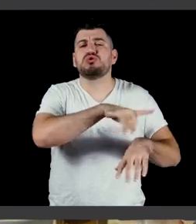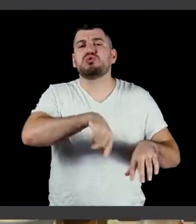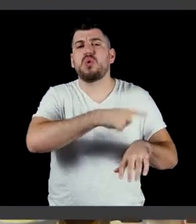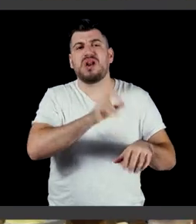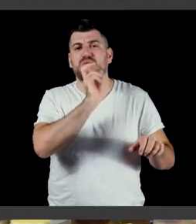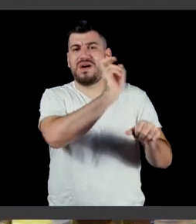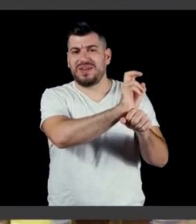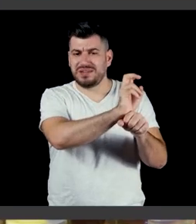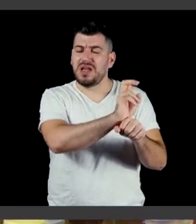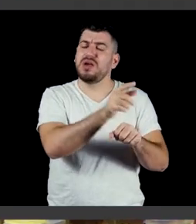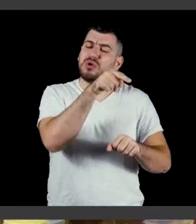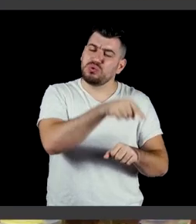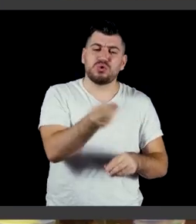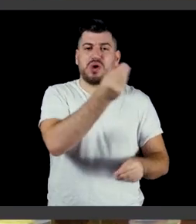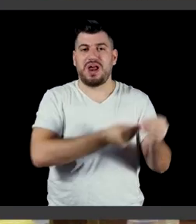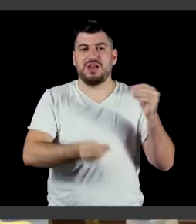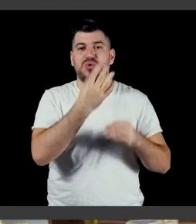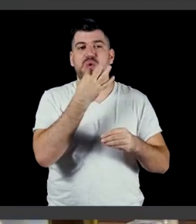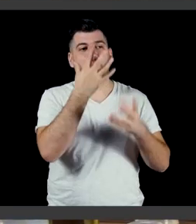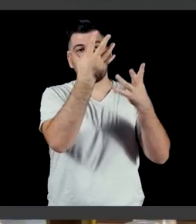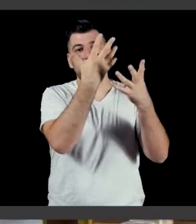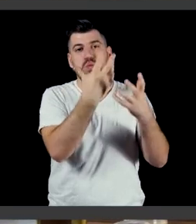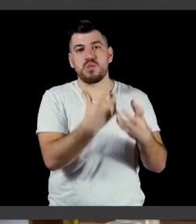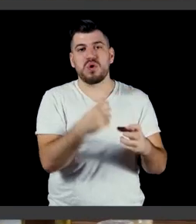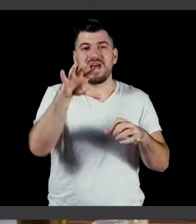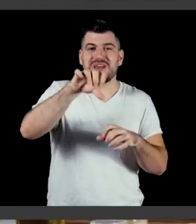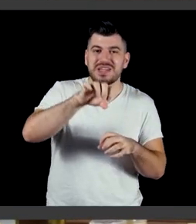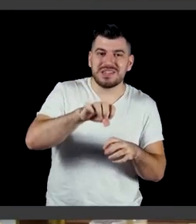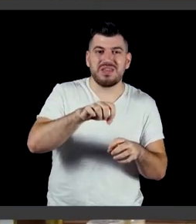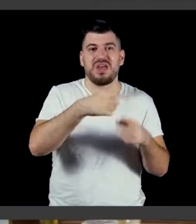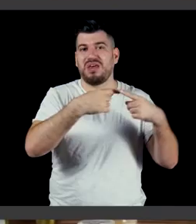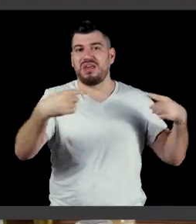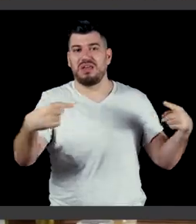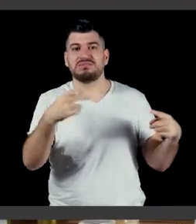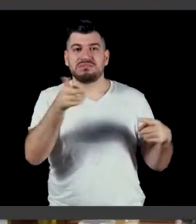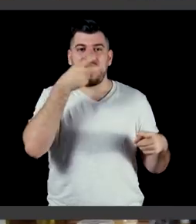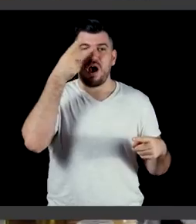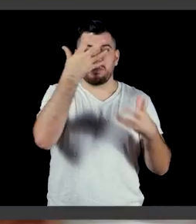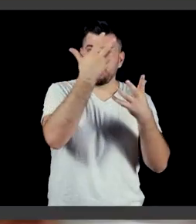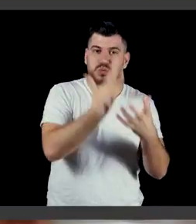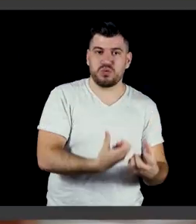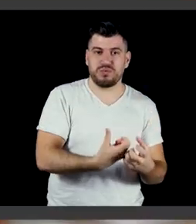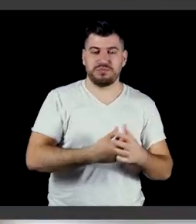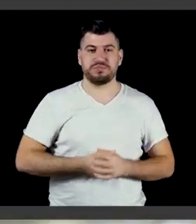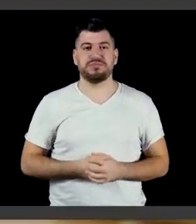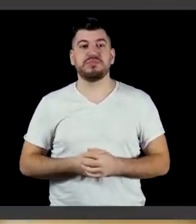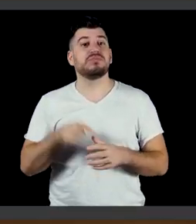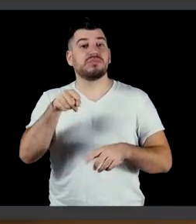αφήνουμε, τόσο πιο λευκό γίνεται, γιατί λειτουργεί το ξύδι πάνω στο κρέας και λειτουργεί η μαρινάδα περισσότερο. Πάνω ετοιμάσω και τη σάλτσα